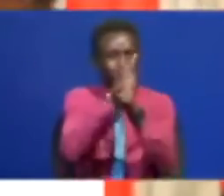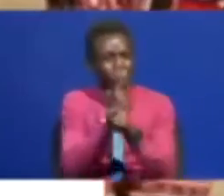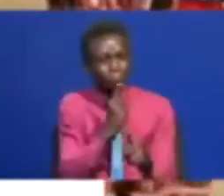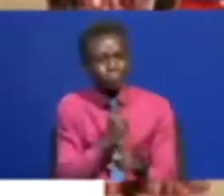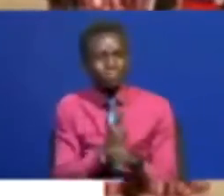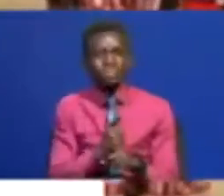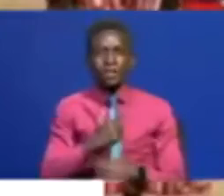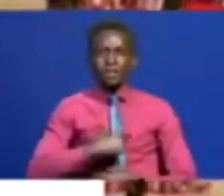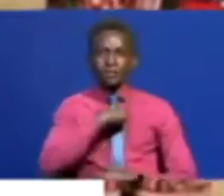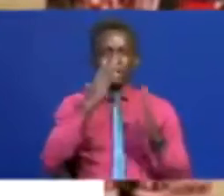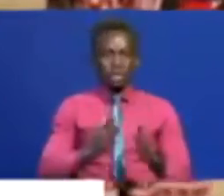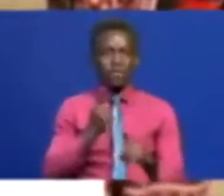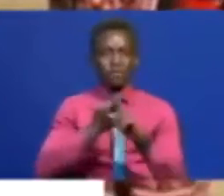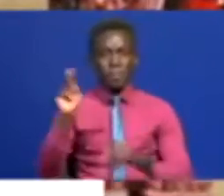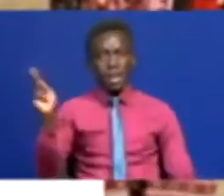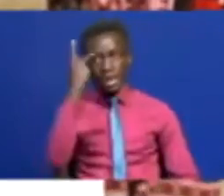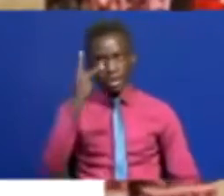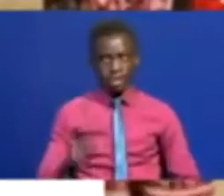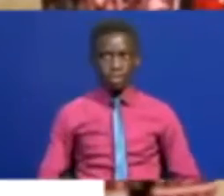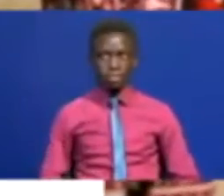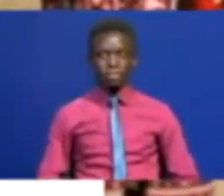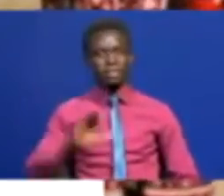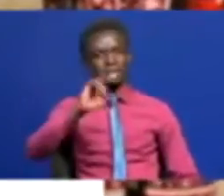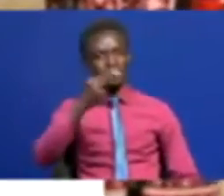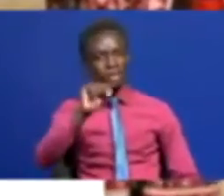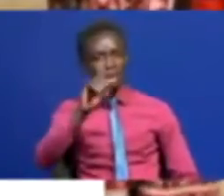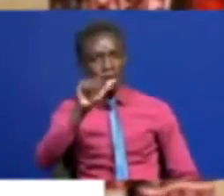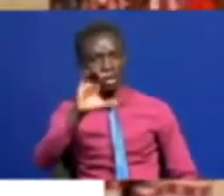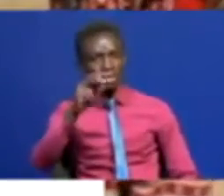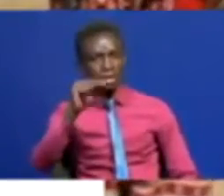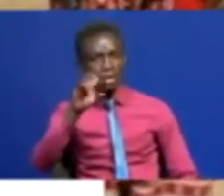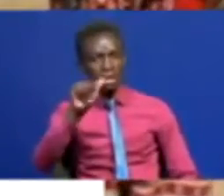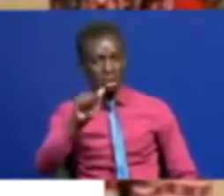Kenya. Chenda Chenda! Amanyana ni Chenda! Chenda Chenda! Amanyana!